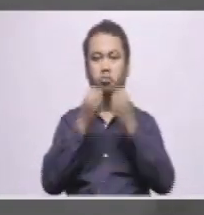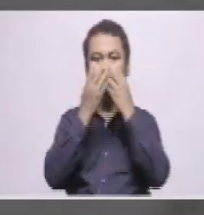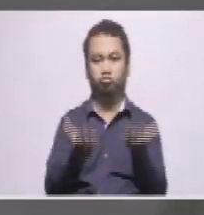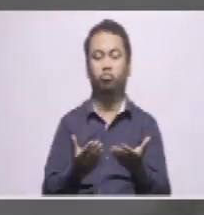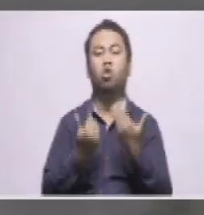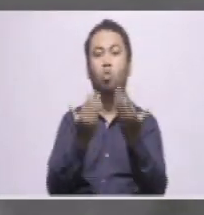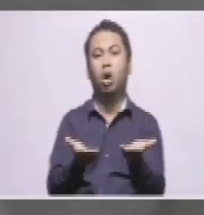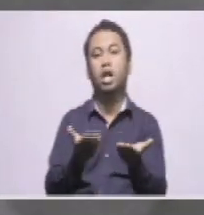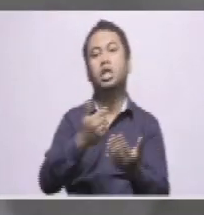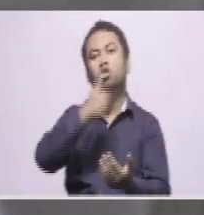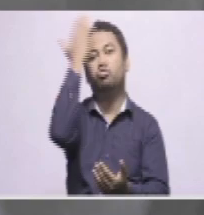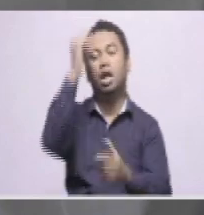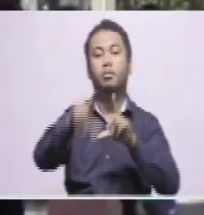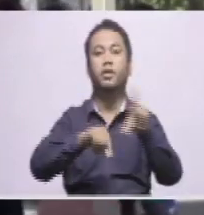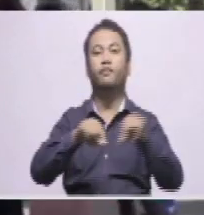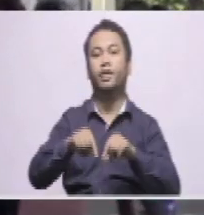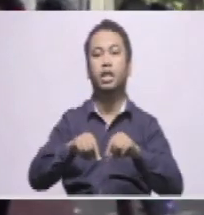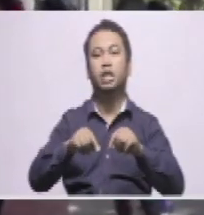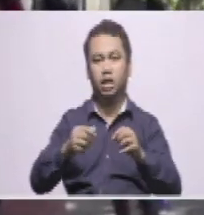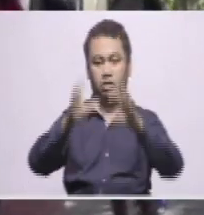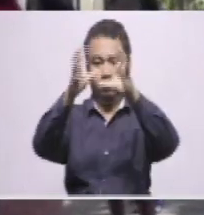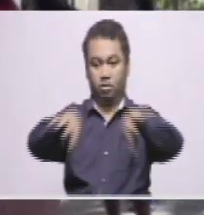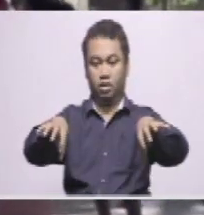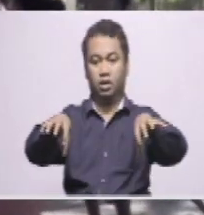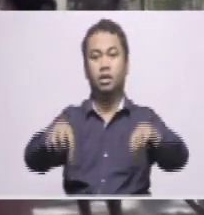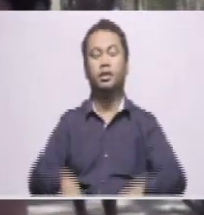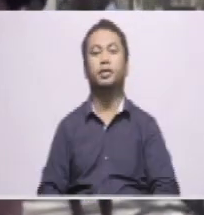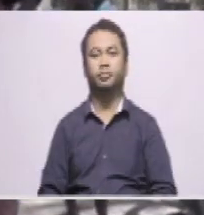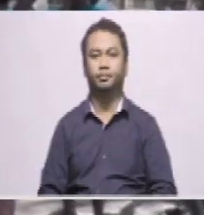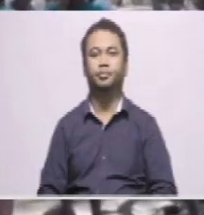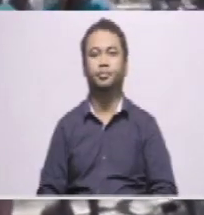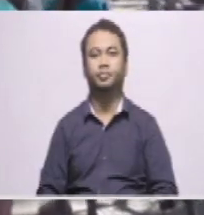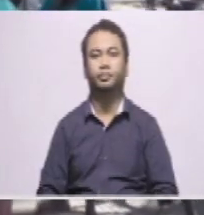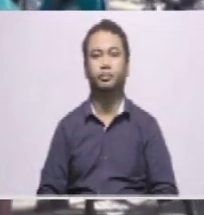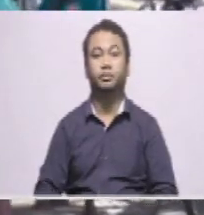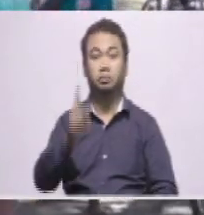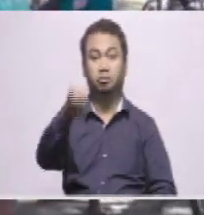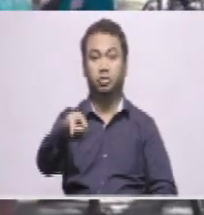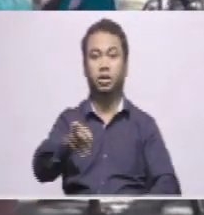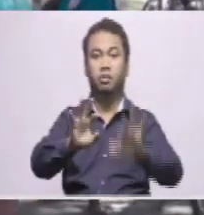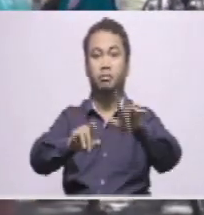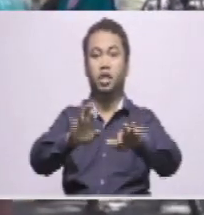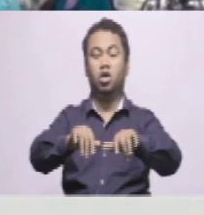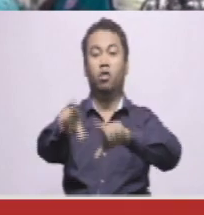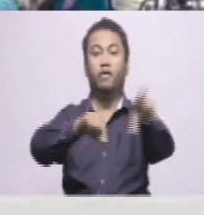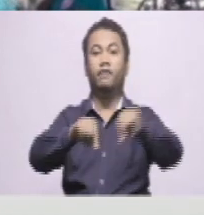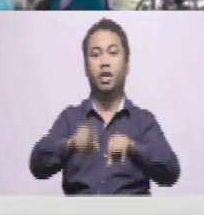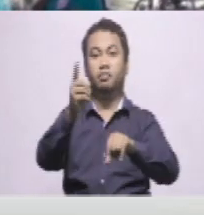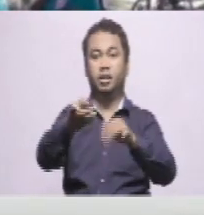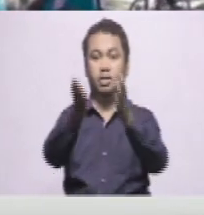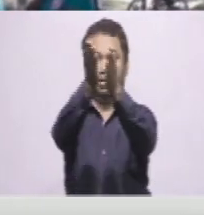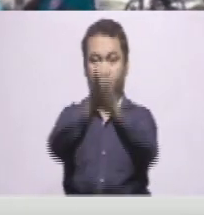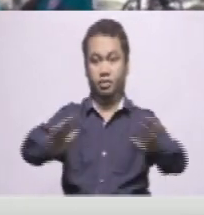birao fandatsam-bato misy fivakizana. Ho an'ireo bureau de vote a izay nahitana éclatement zany ka ilazana zany mpifidy a